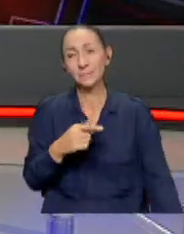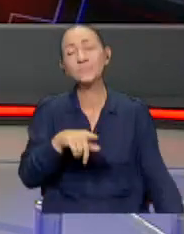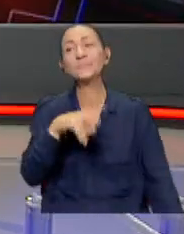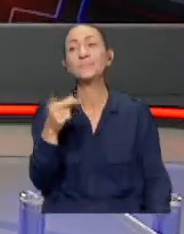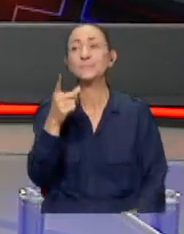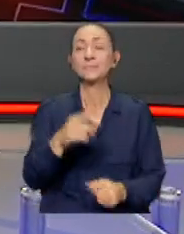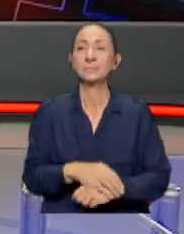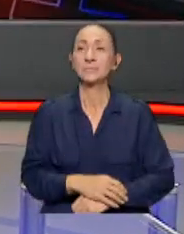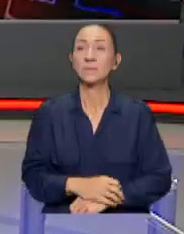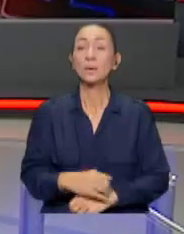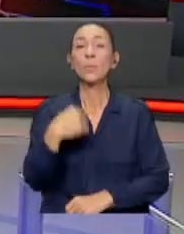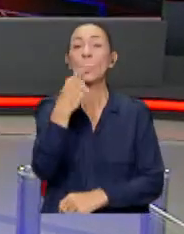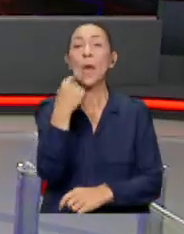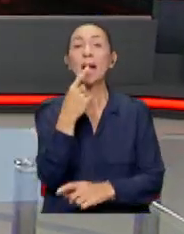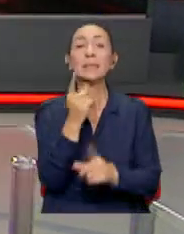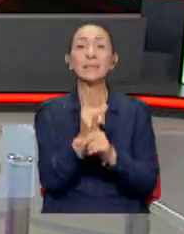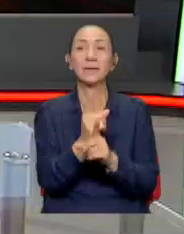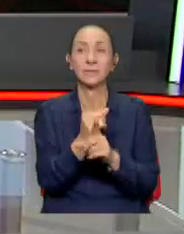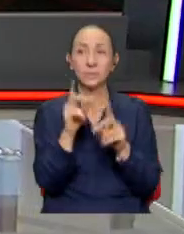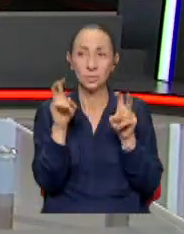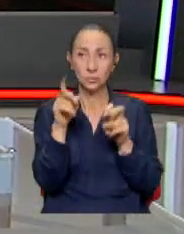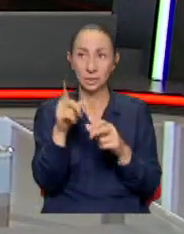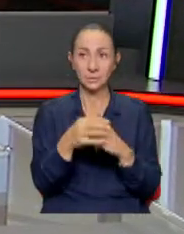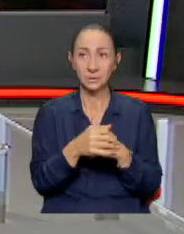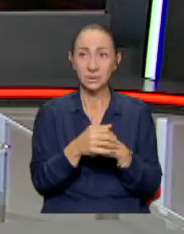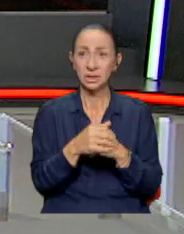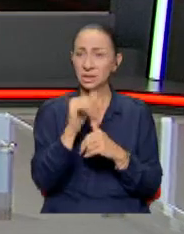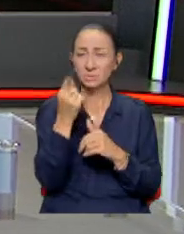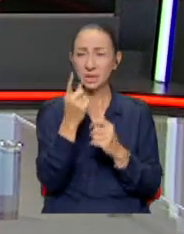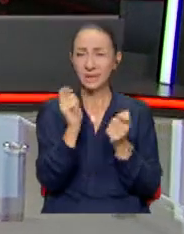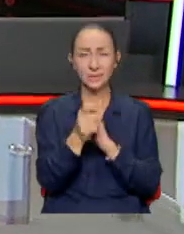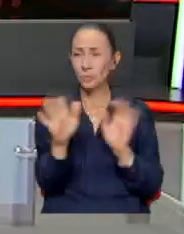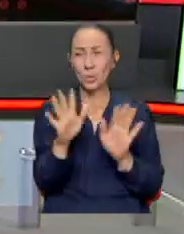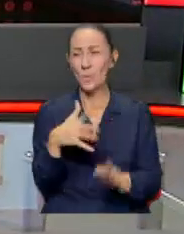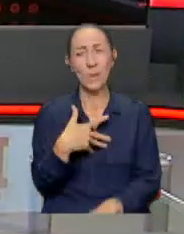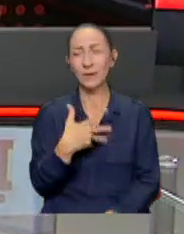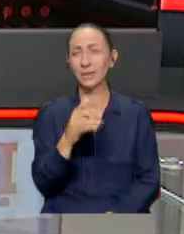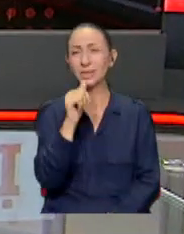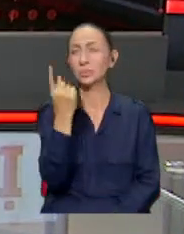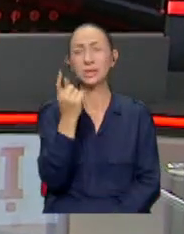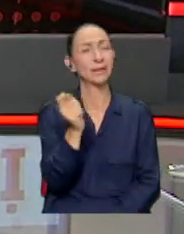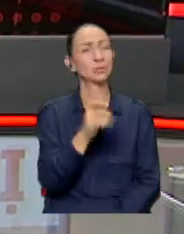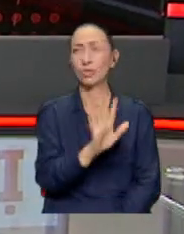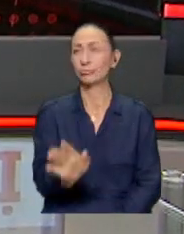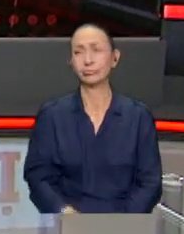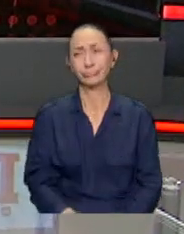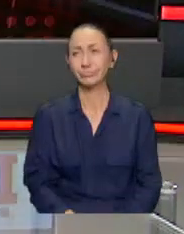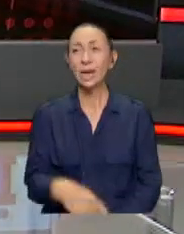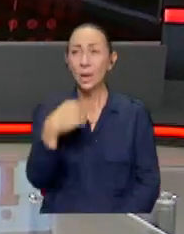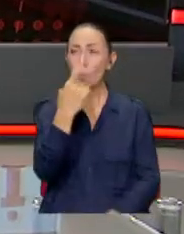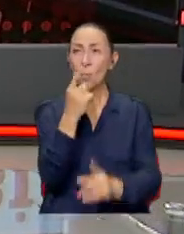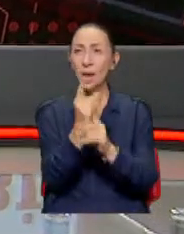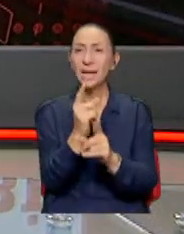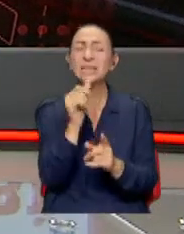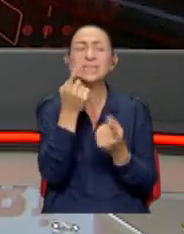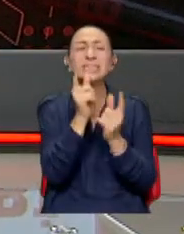geçelim şimdi mülakat meselesine. Hiçbir şey değişmiyor orada da, merak etme. Hiçbir şey değişmiyor. Mülakat, bir